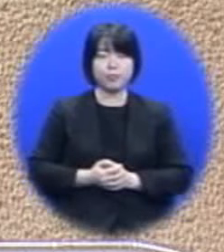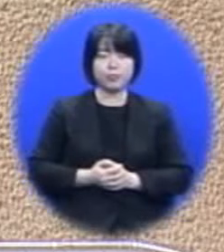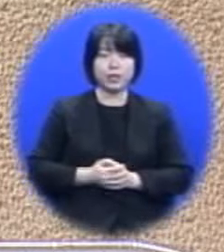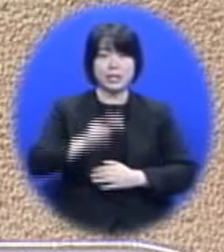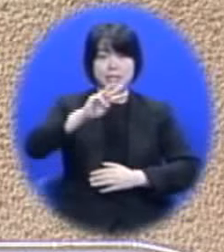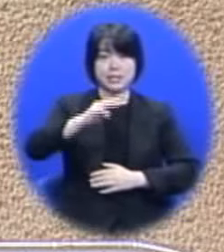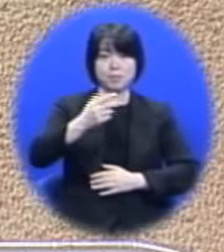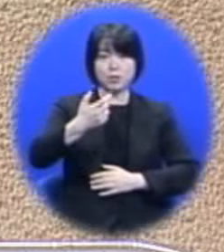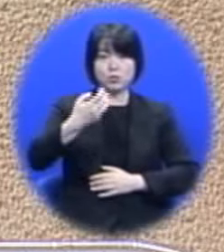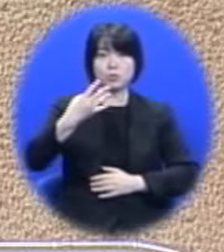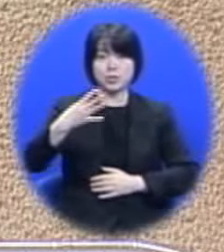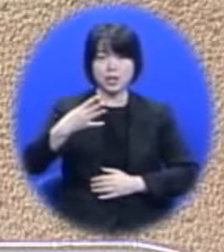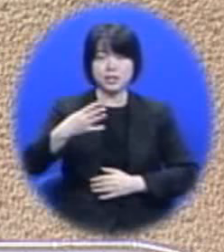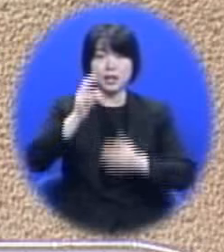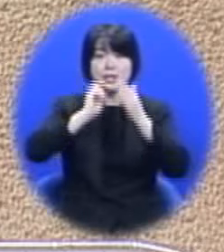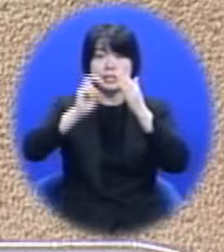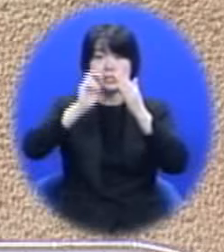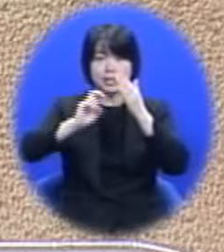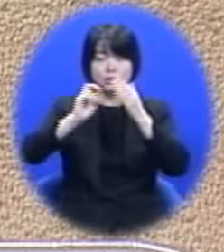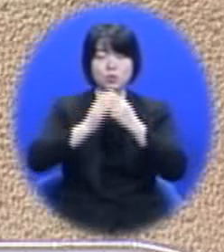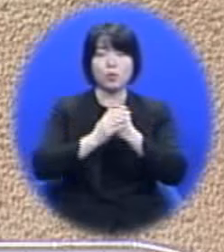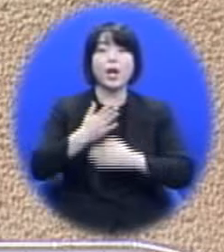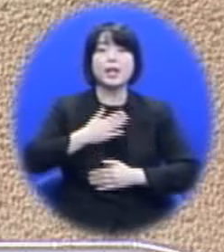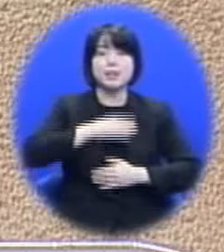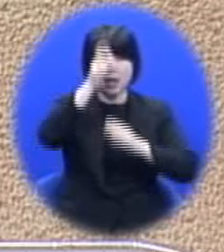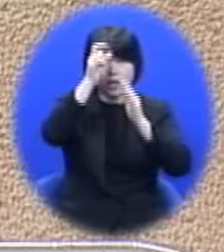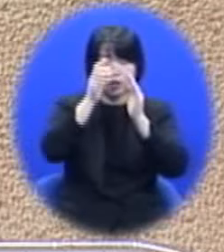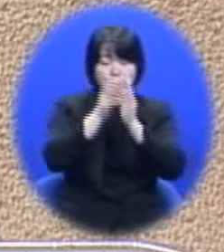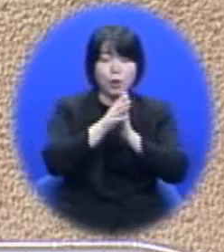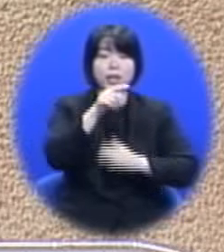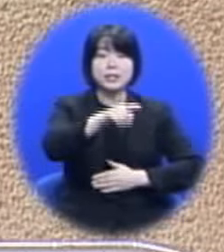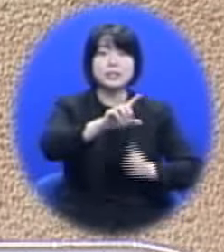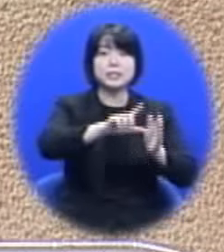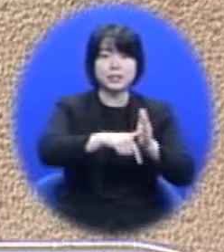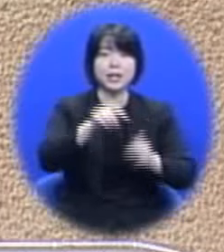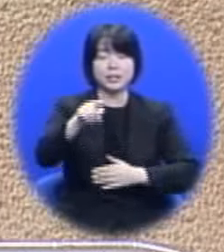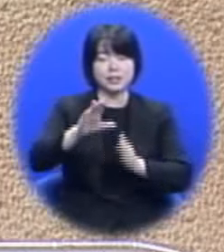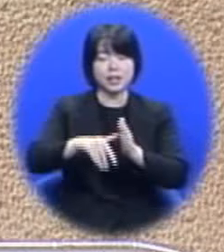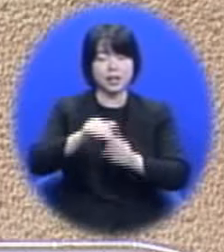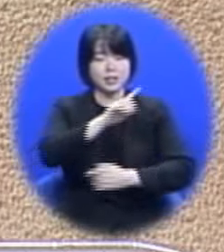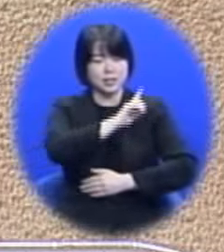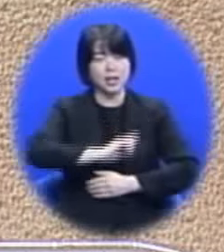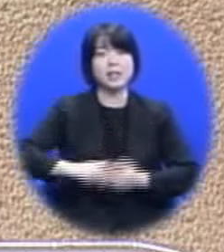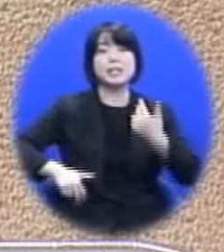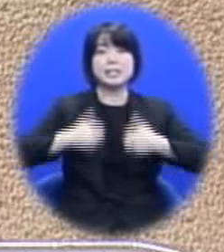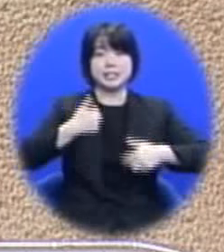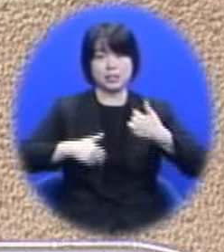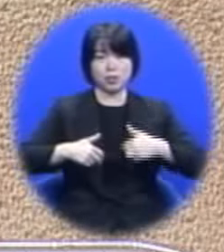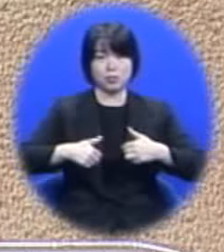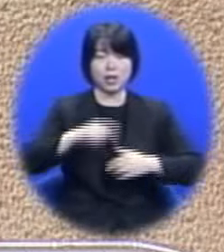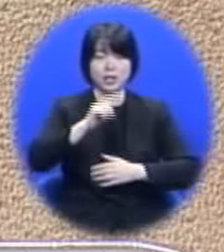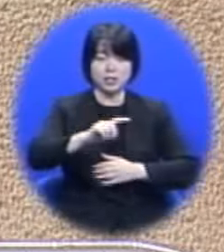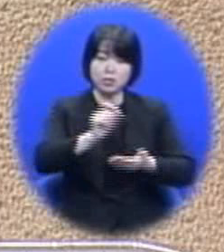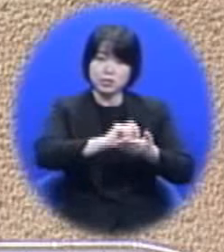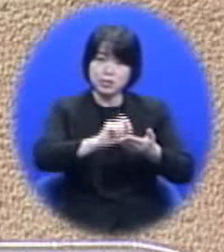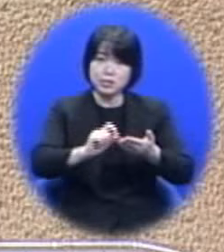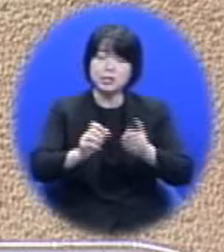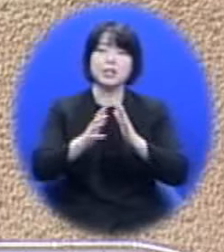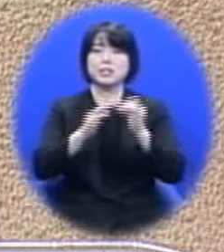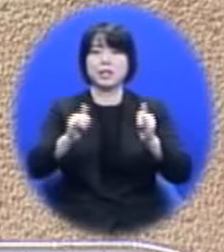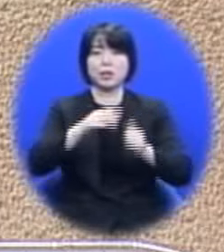364장 찬송, 내 기도하는 그 시간, 그때가 가장 즐겁다. 이 찬송 작가는